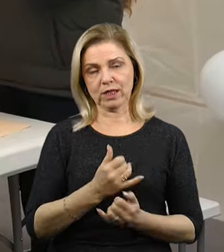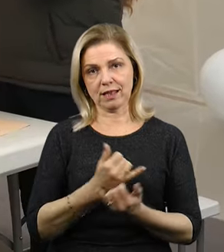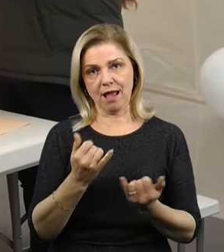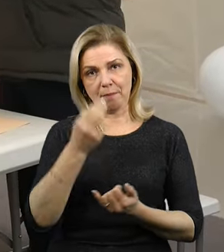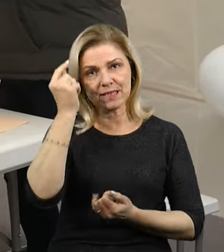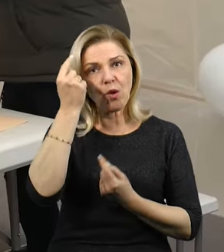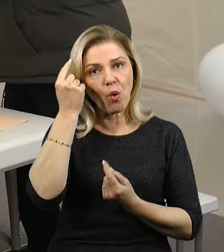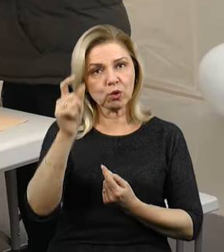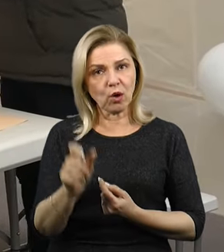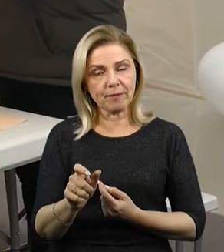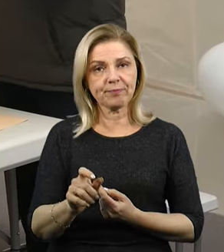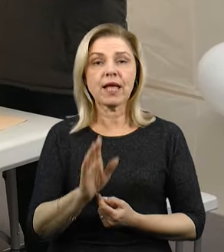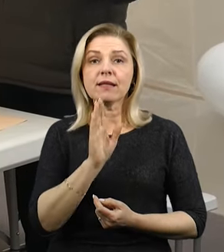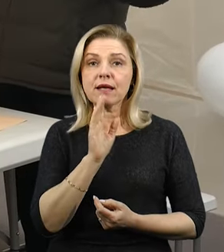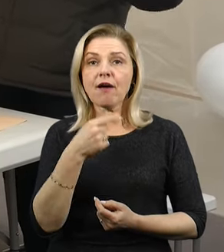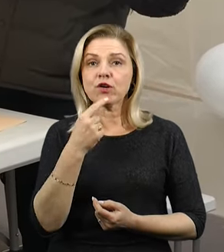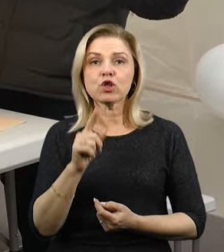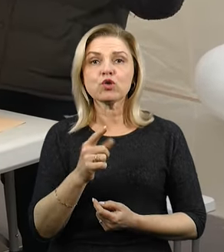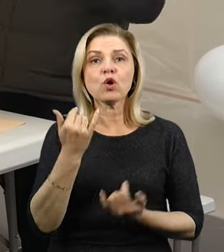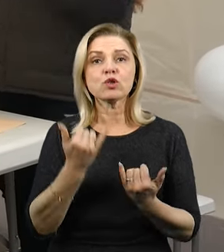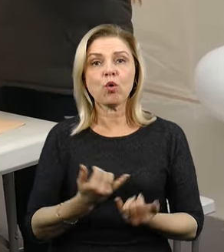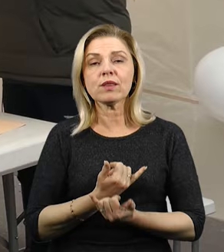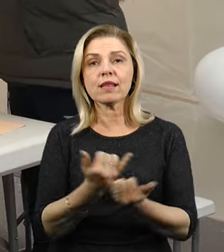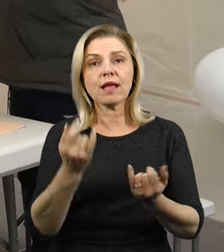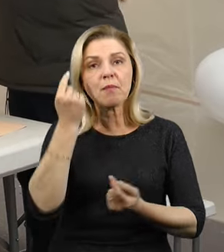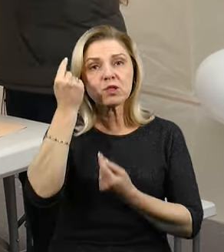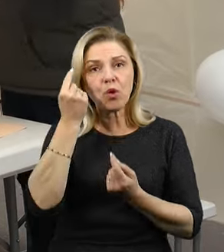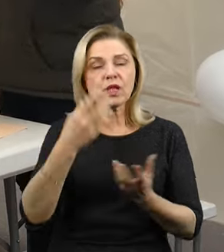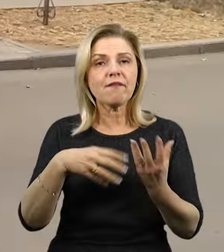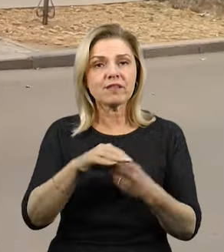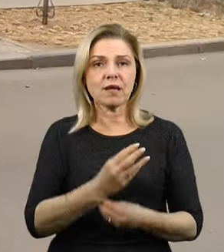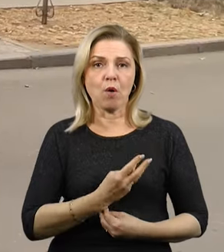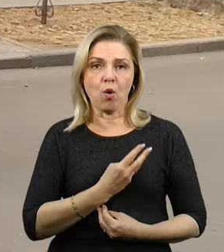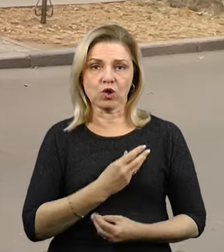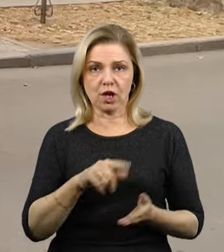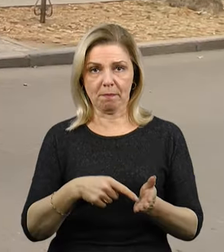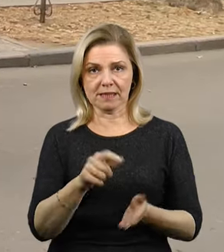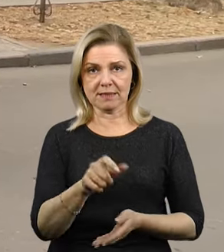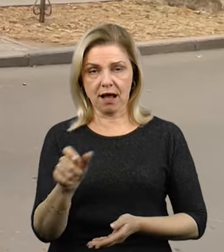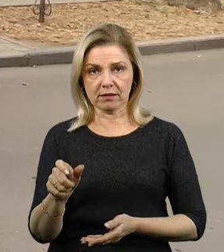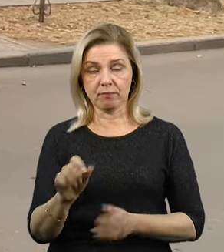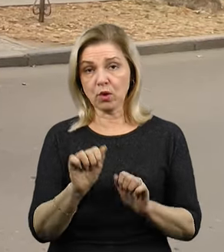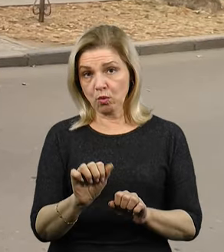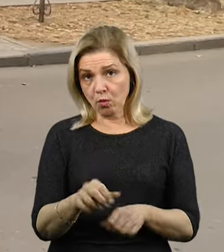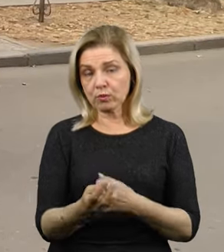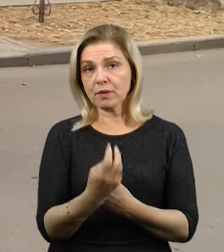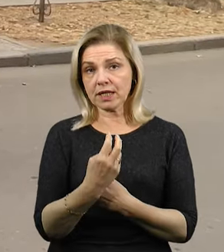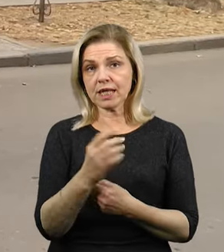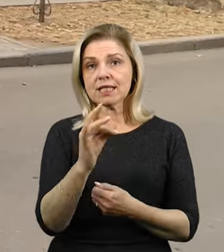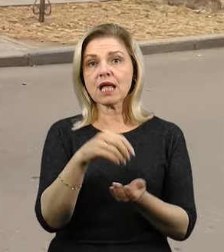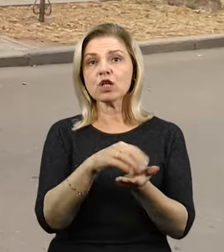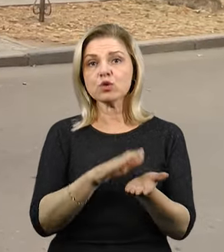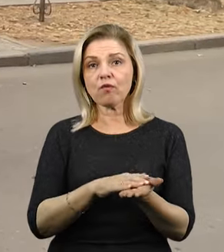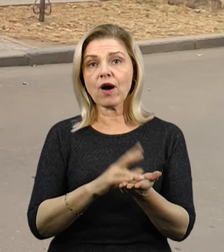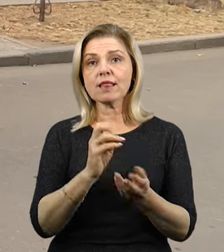Вікторія каже сьогодні надає психологічну допомогу усім охочим містянам люди зможуть підійти зареєструватися